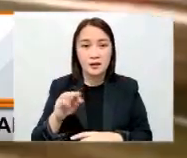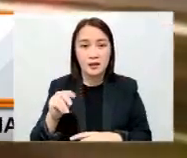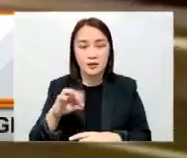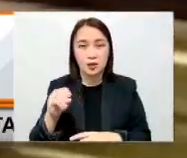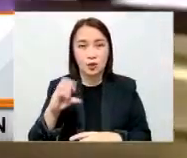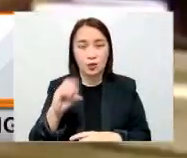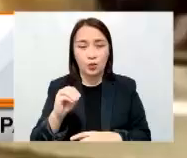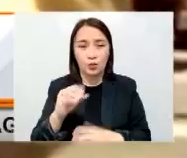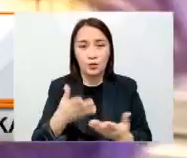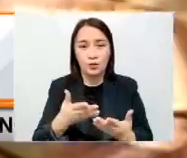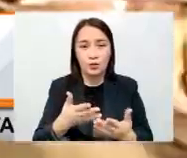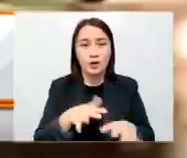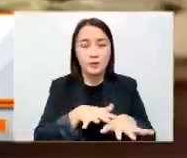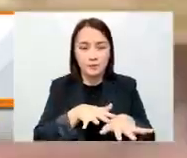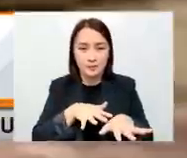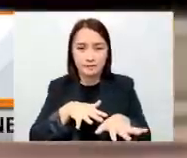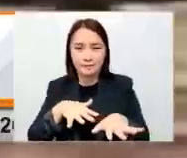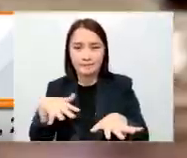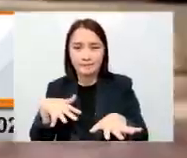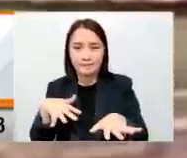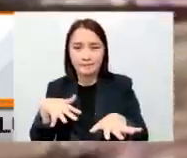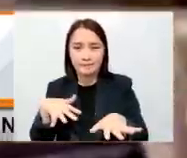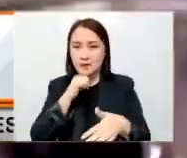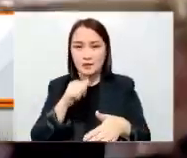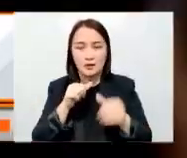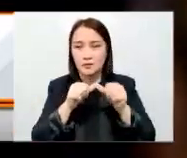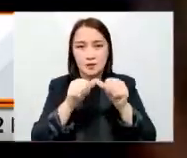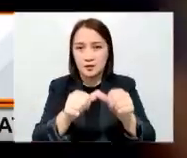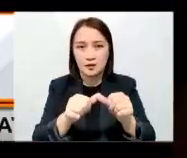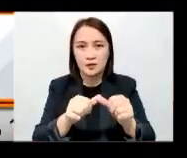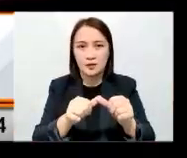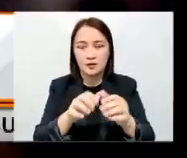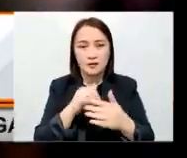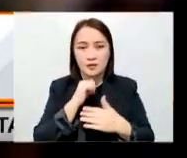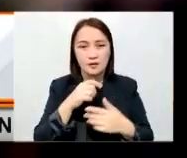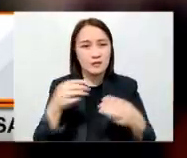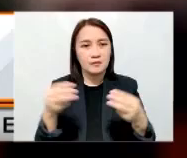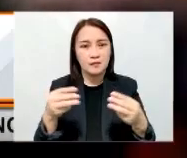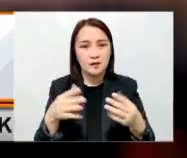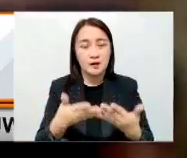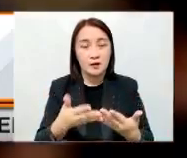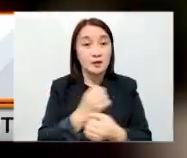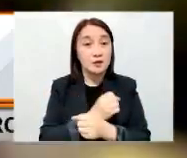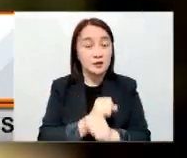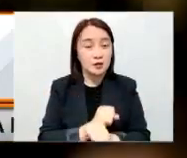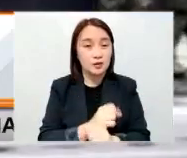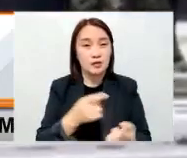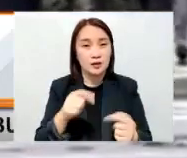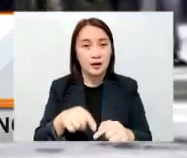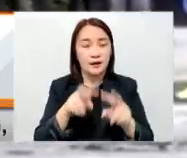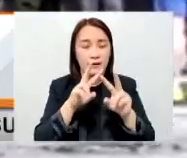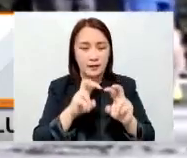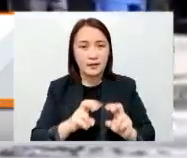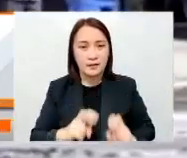Umatras na ang mga rebelde at hindi na uwi sa palitan ng putok ang tensyon. Tingin ng isang security analyst at international studies expert,